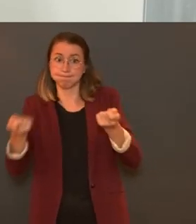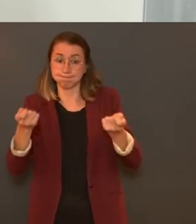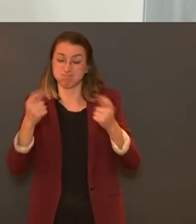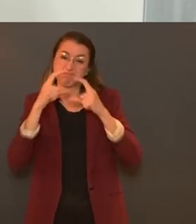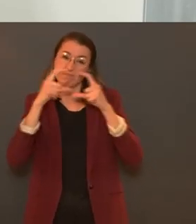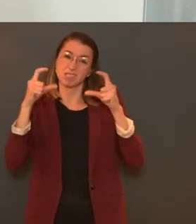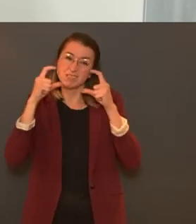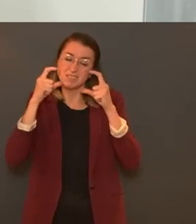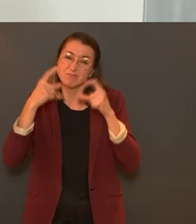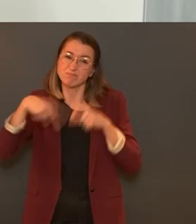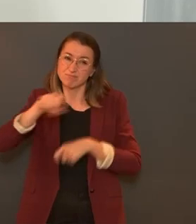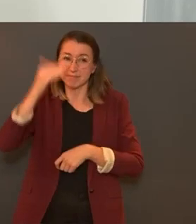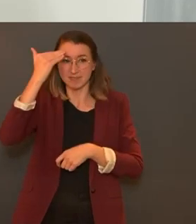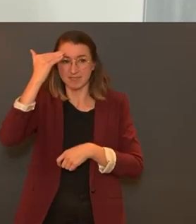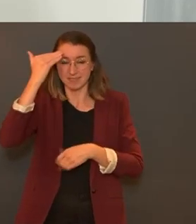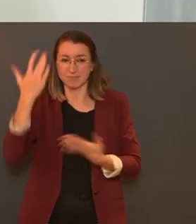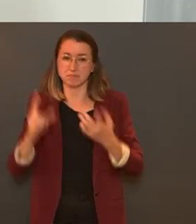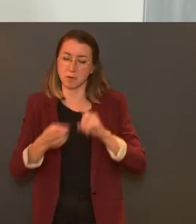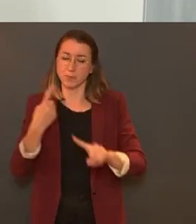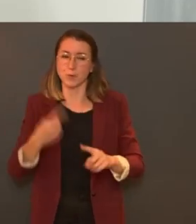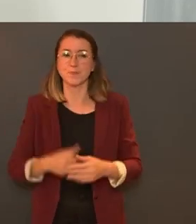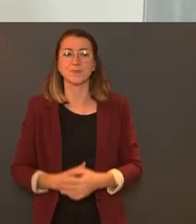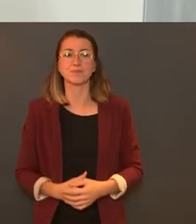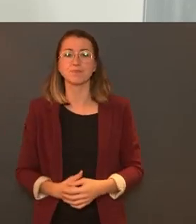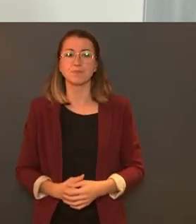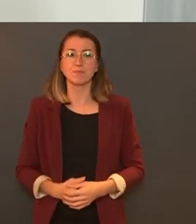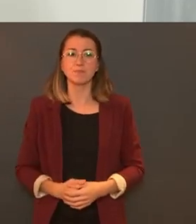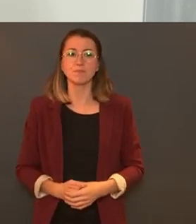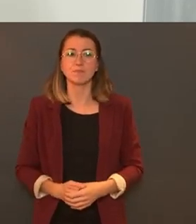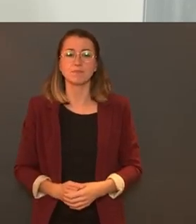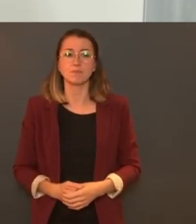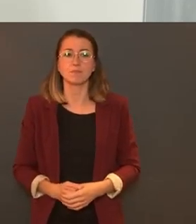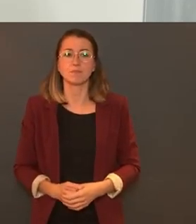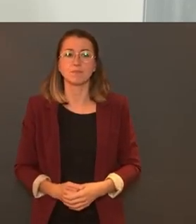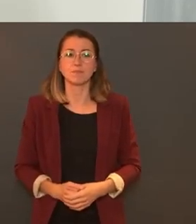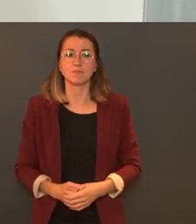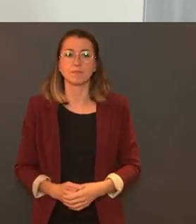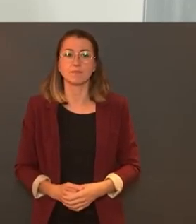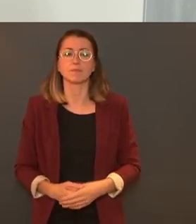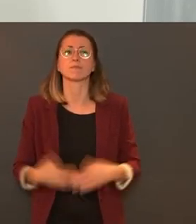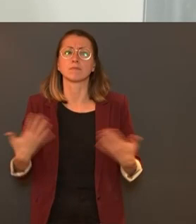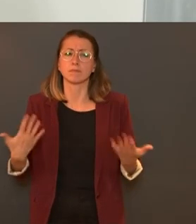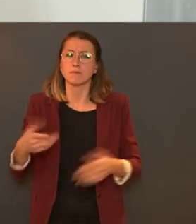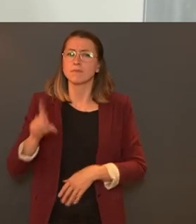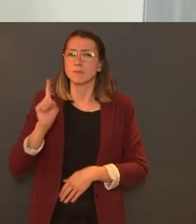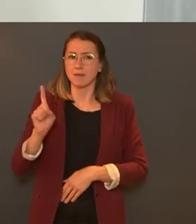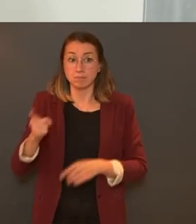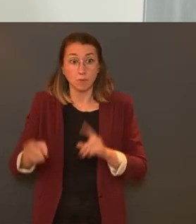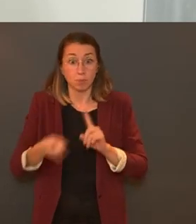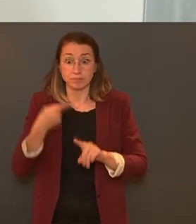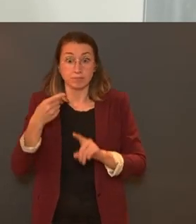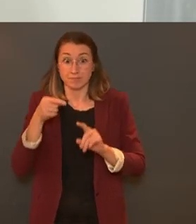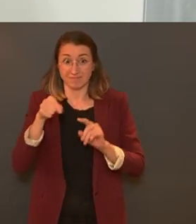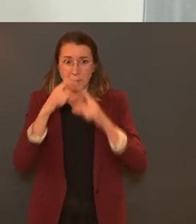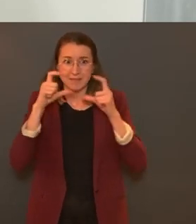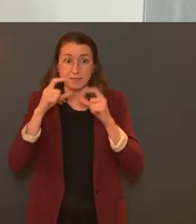garanties. Néanmoins, il faut le reconnaître, il est inutile de l'imposer partout, tout le temps.